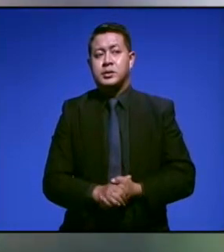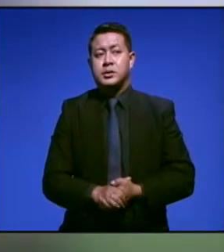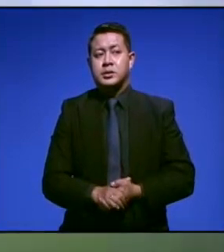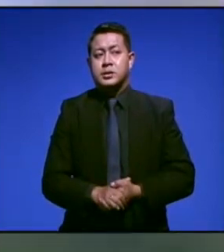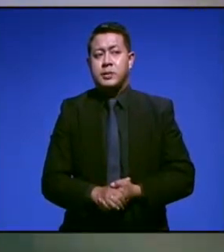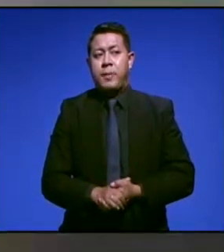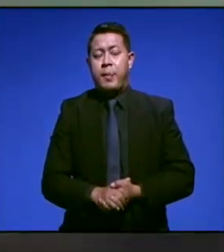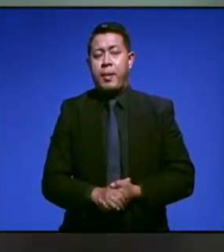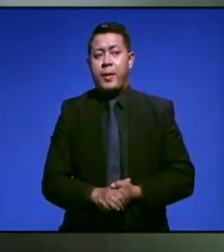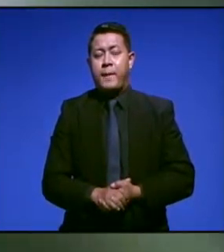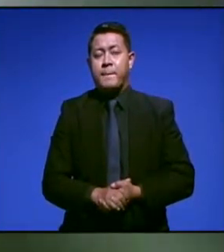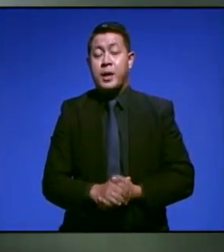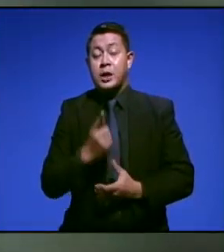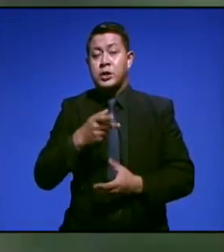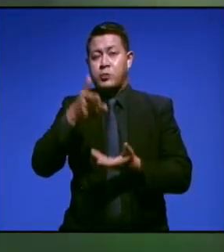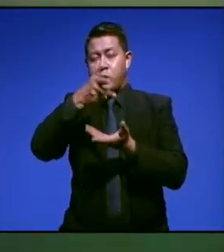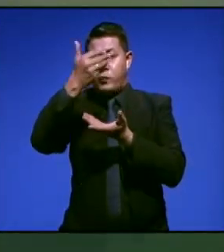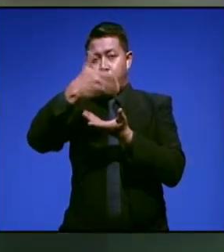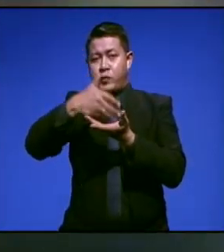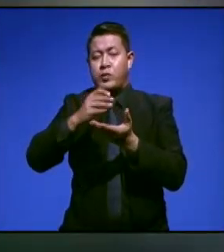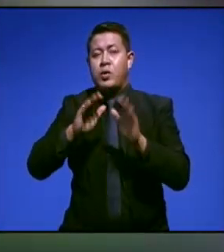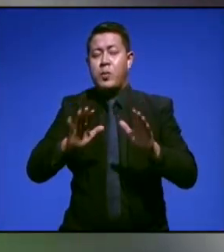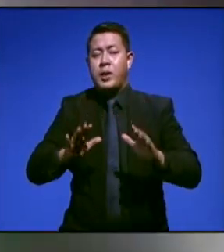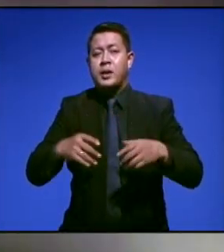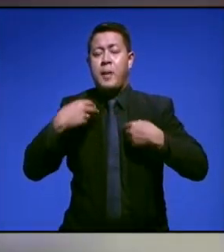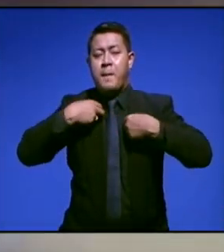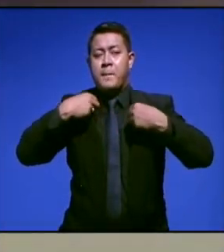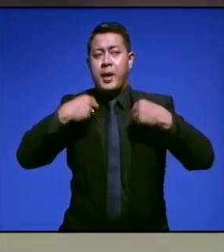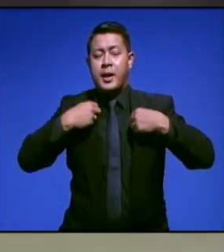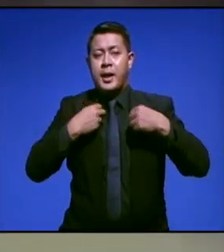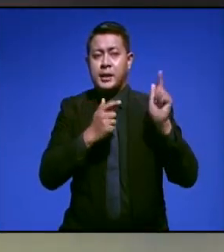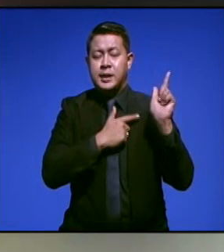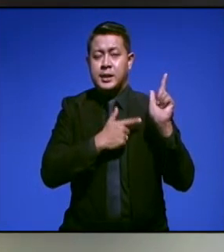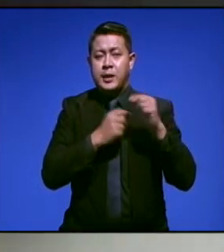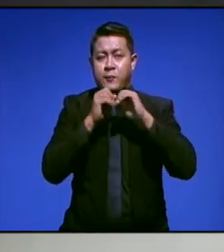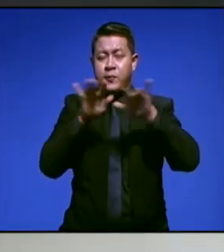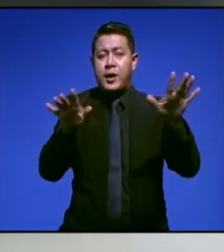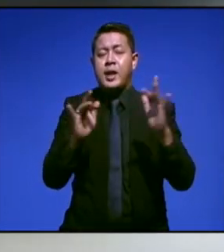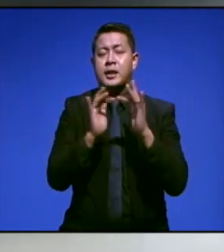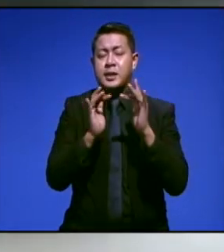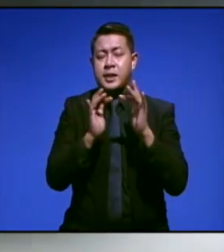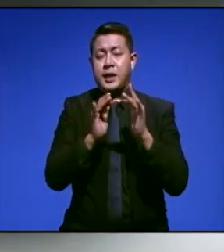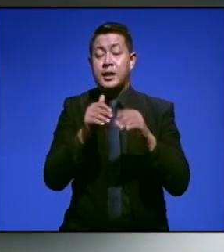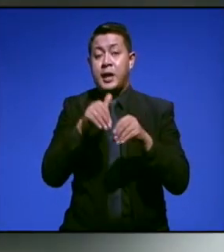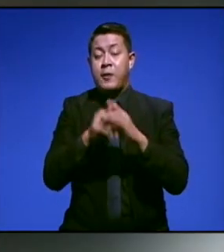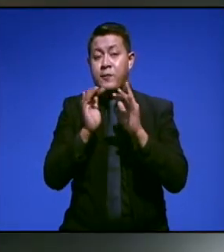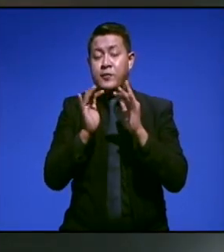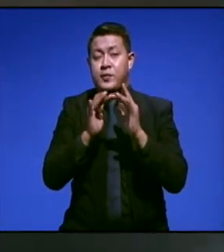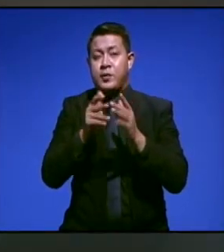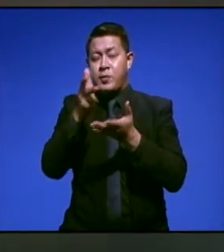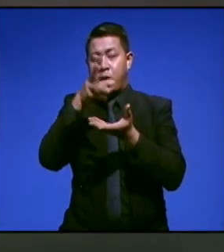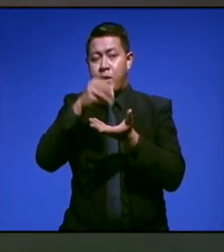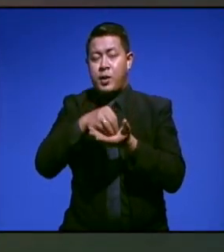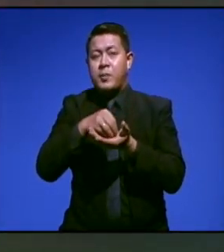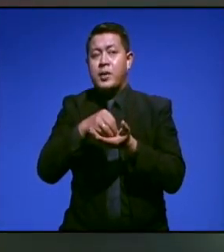nih. Sebuah video yang memperlihatkan puluhan pakaian dengan corak tentara viral di media sosial. Dalam video ini, perekamnya